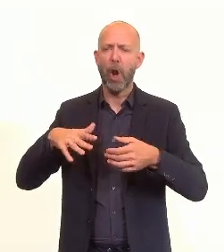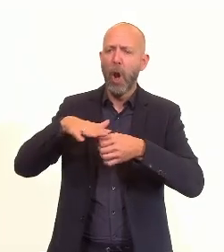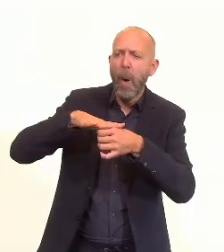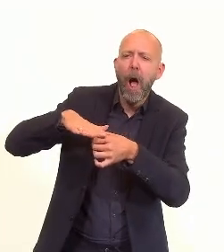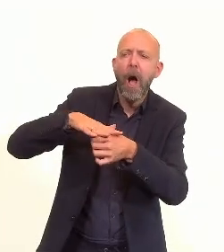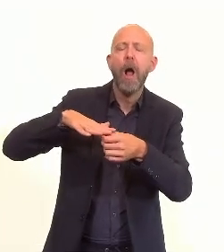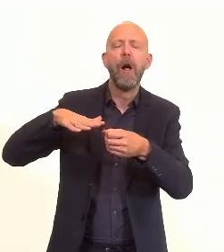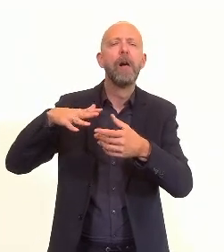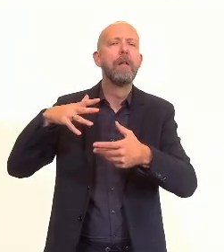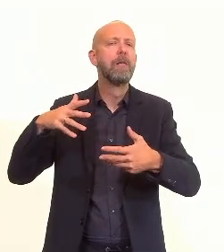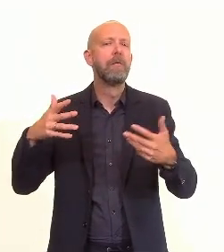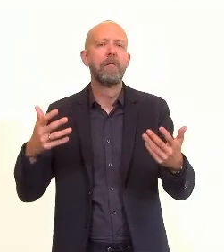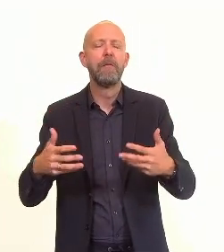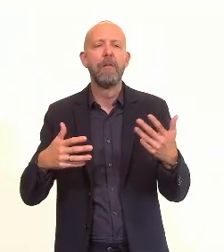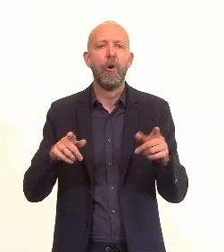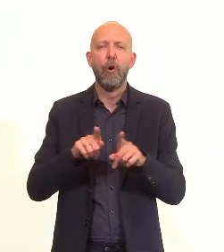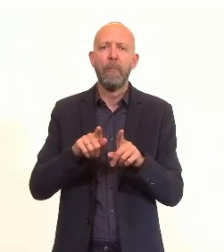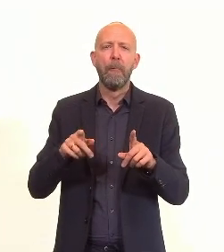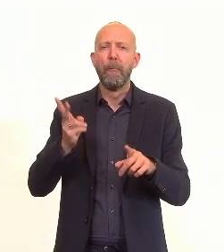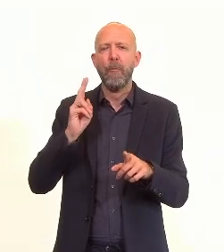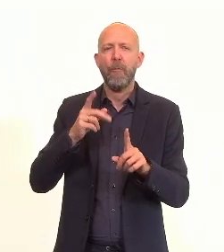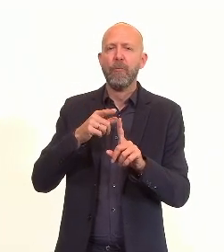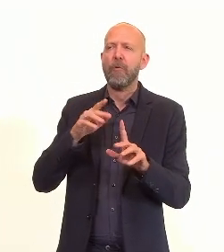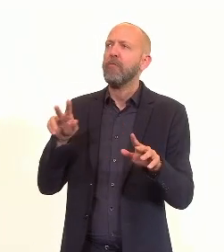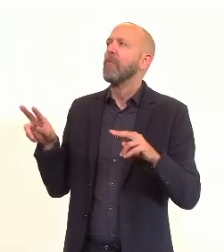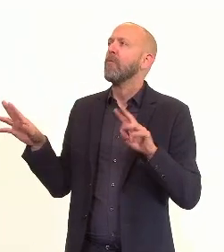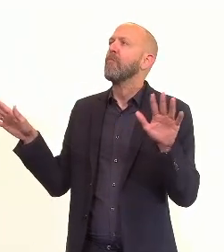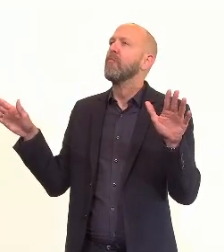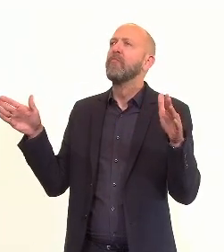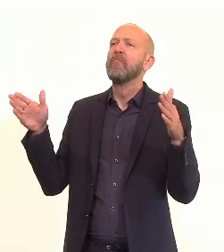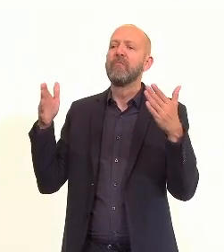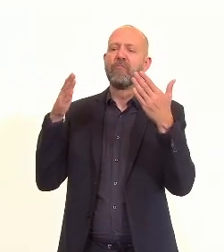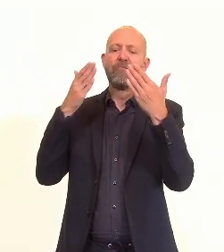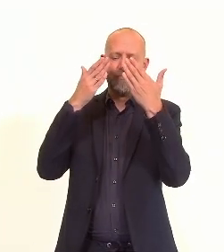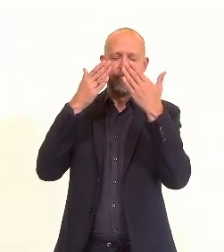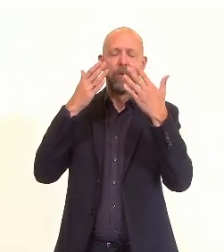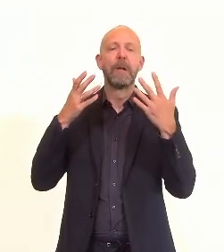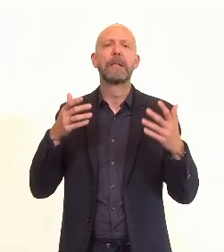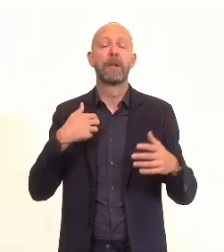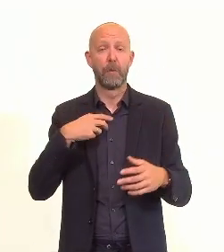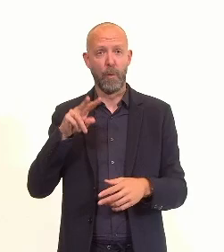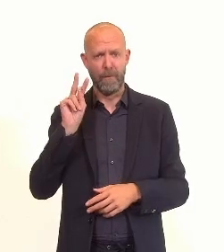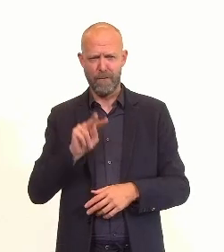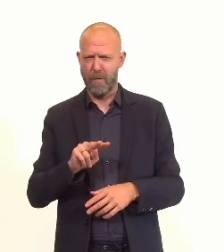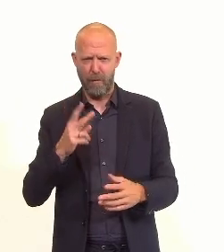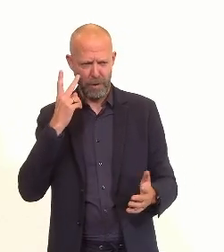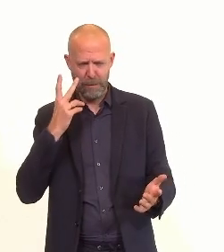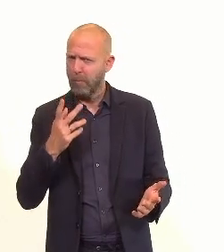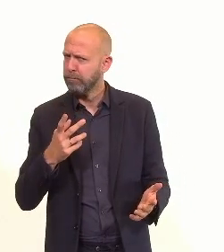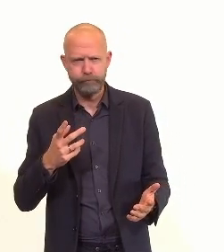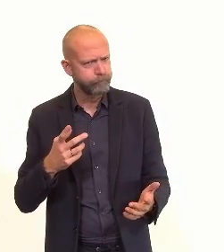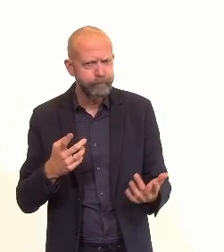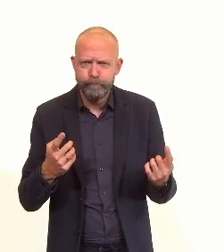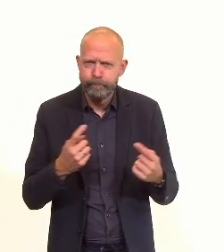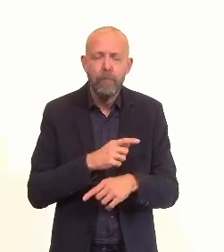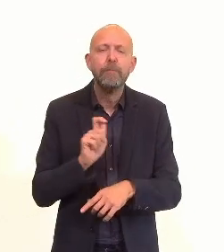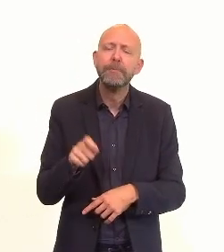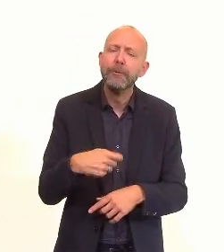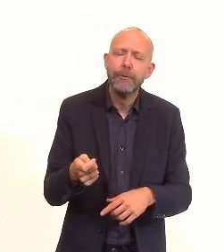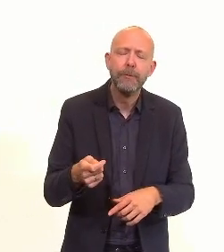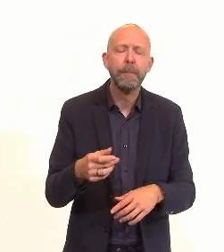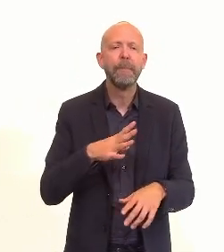locale, elle se renferme sur elle-même. Et nous, par expérience, on voit que non. Bien sûr, il y a des personnes qui ont